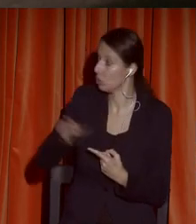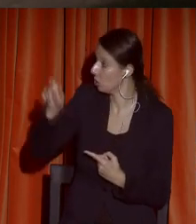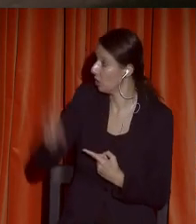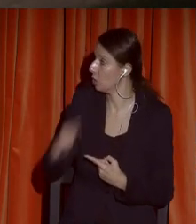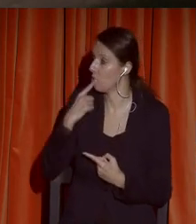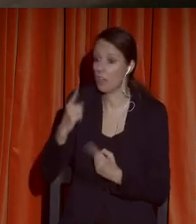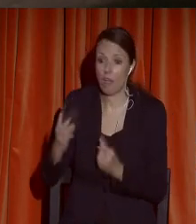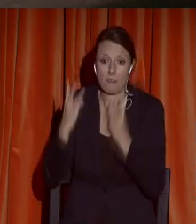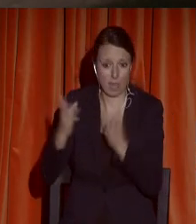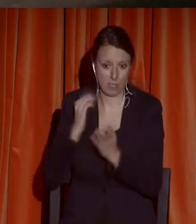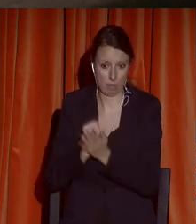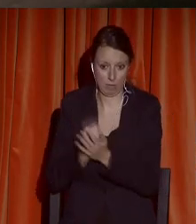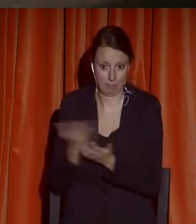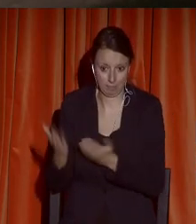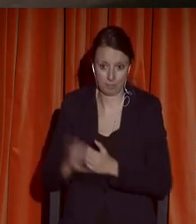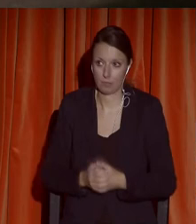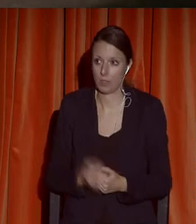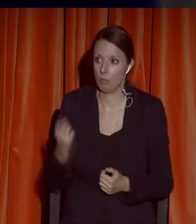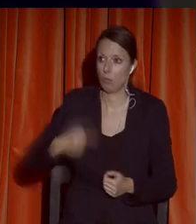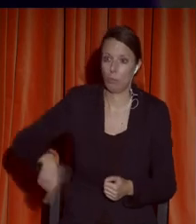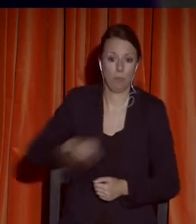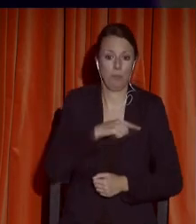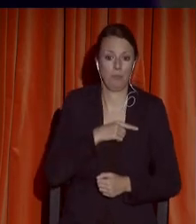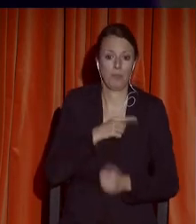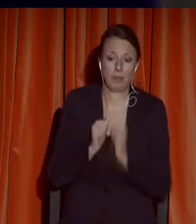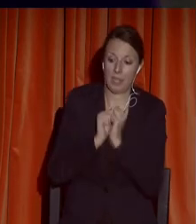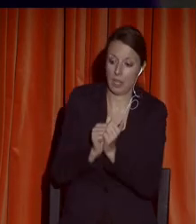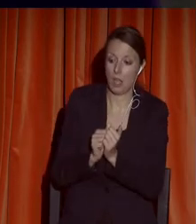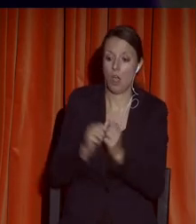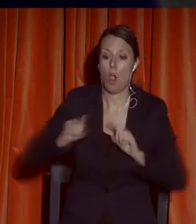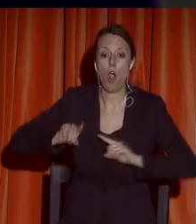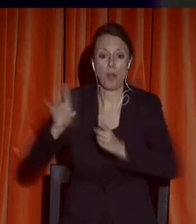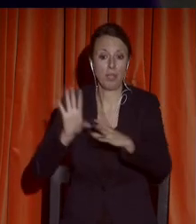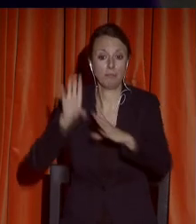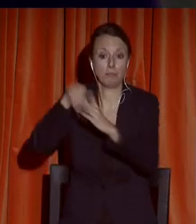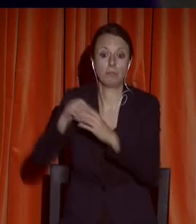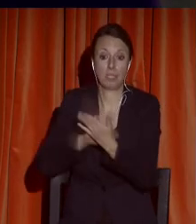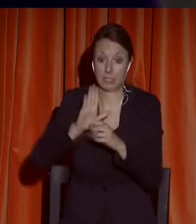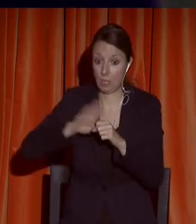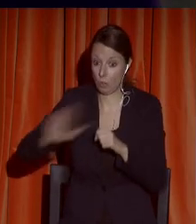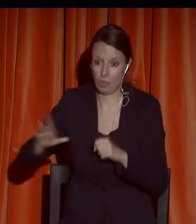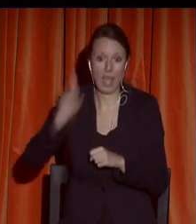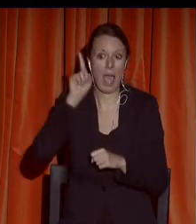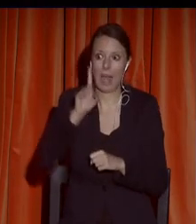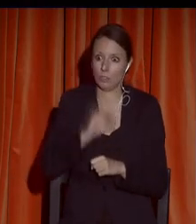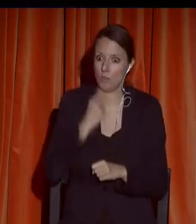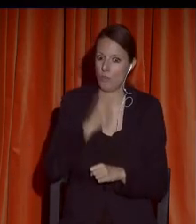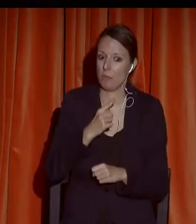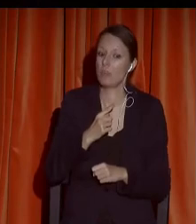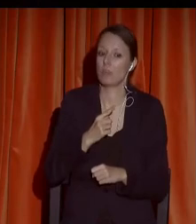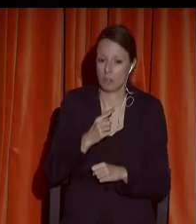ważną sprawę. Właściwie nasza rola w organizacjach międzynarodowych, ale powiem więcej, rola